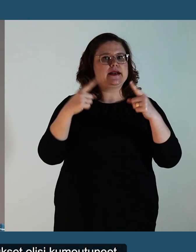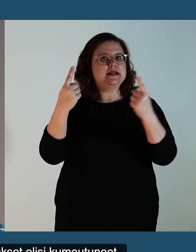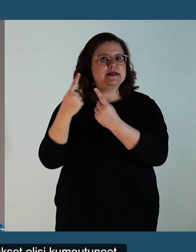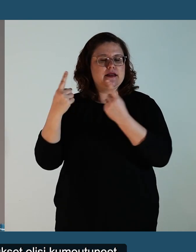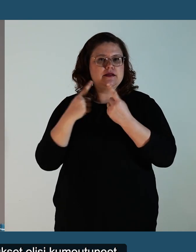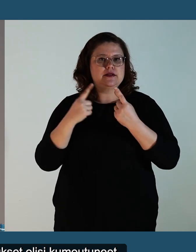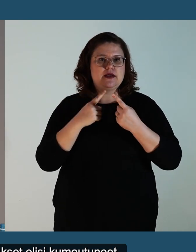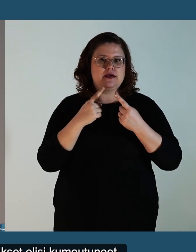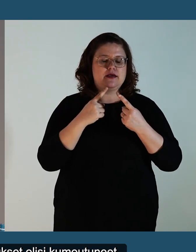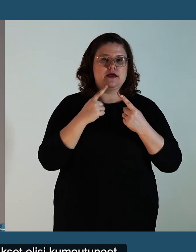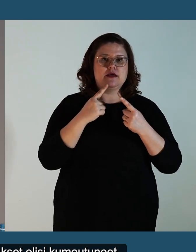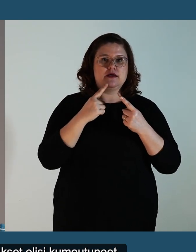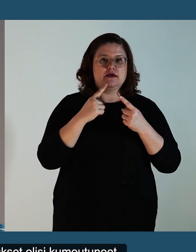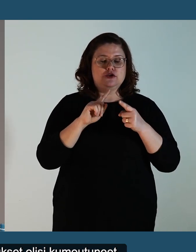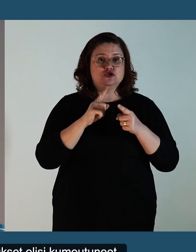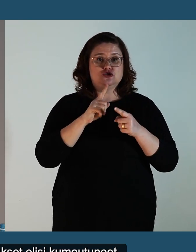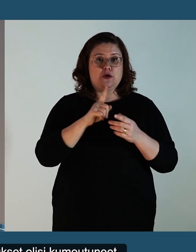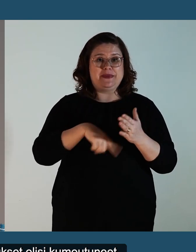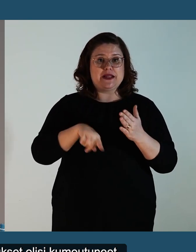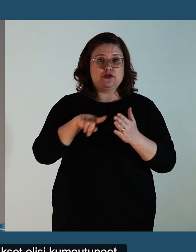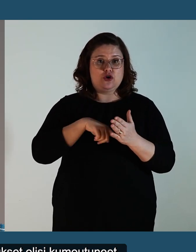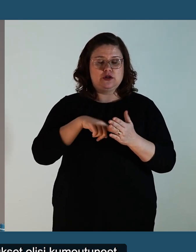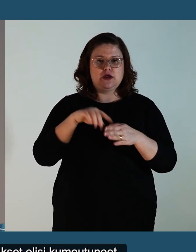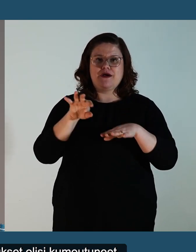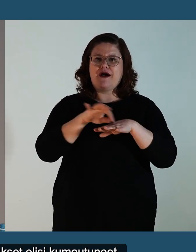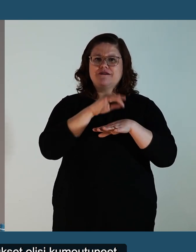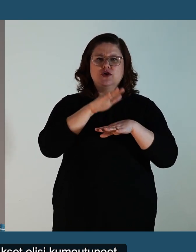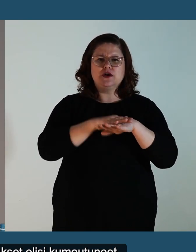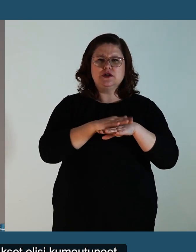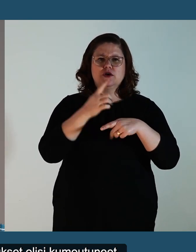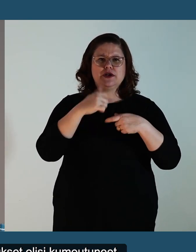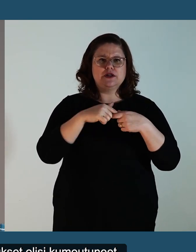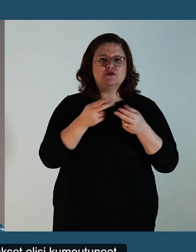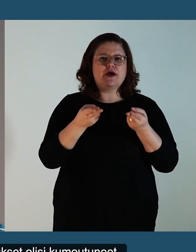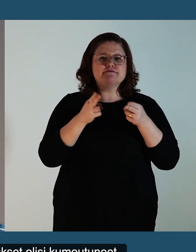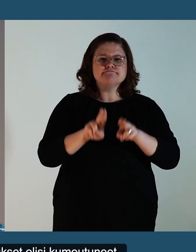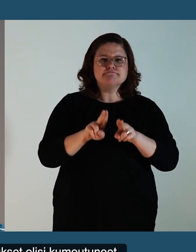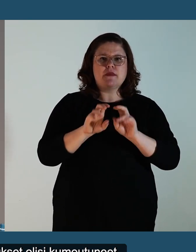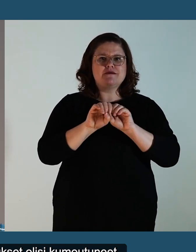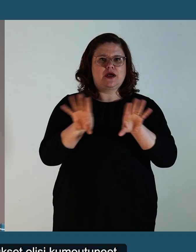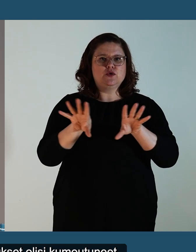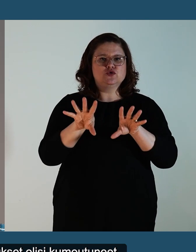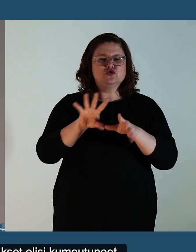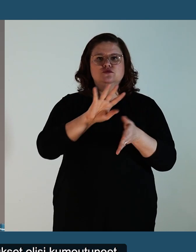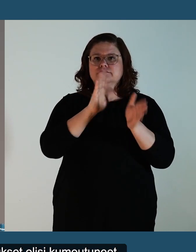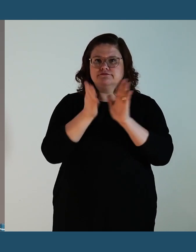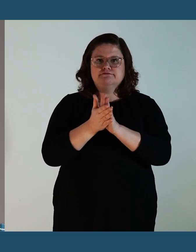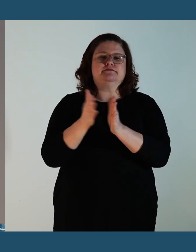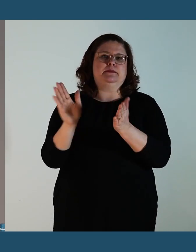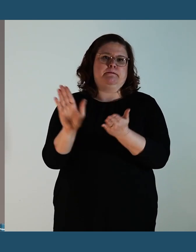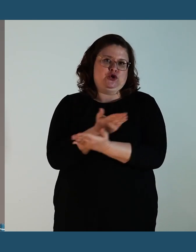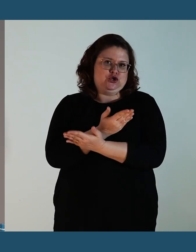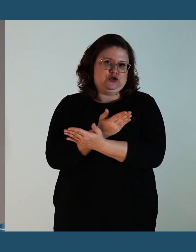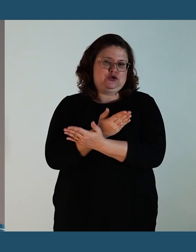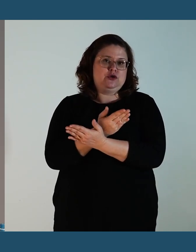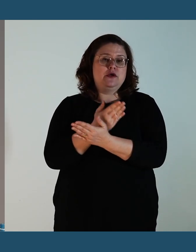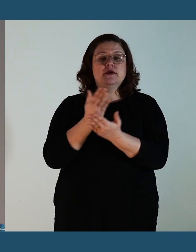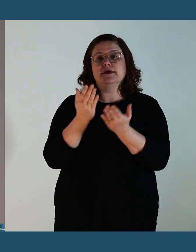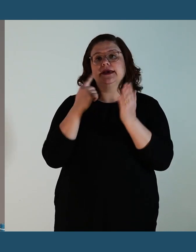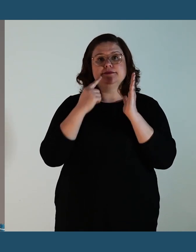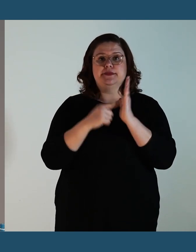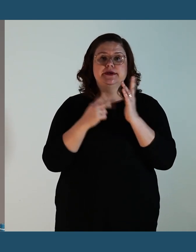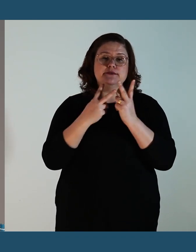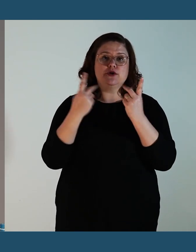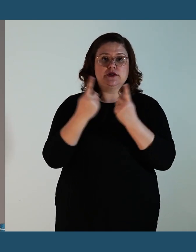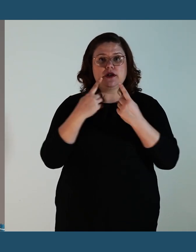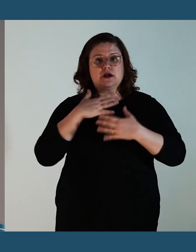silloin mitätöintitilanteessa, niin avioliiton kaikki oikeusvaikutukset olisi kumoutuneet, joka olisi silloin tilanteessa, jossa